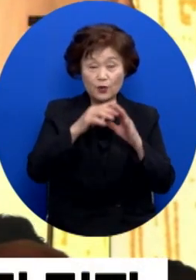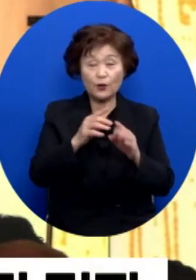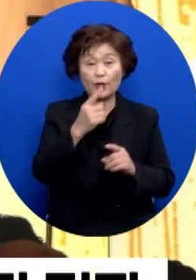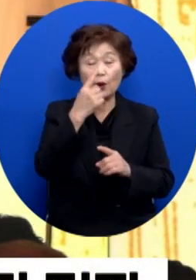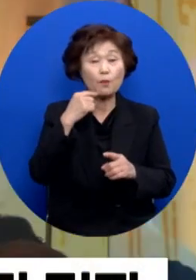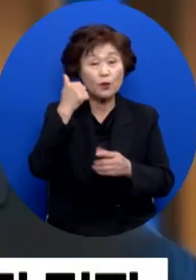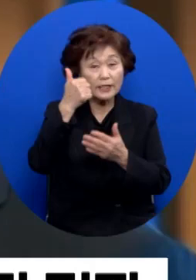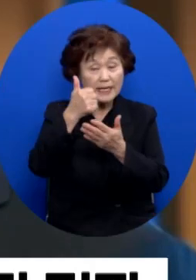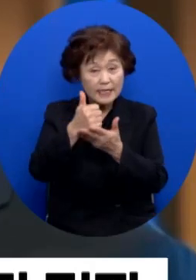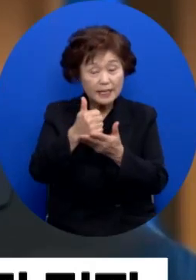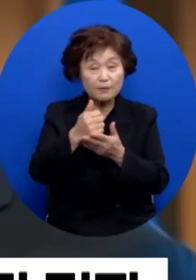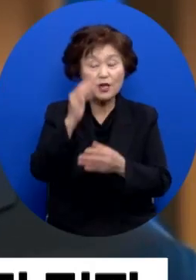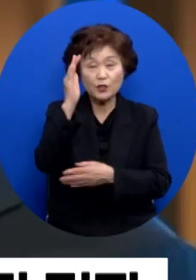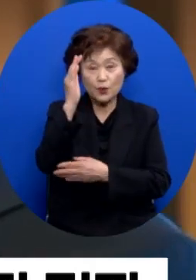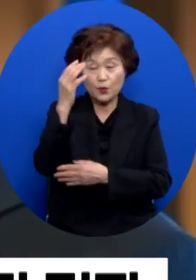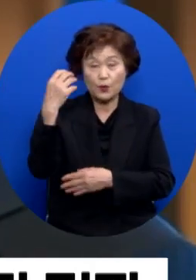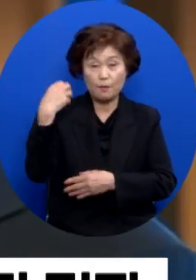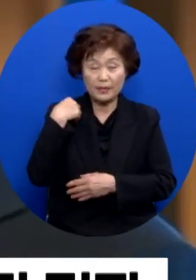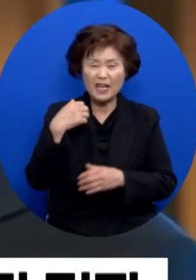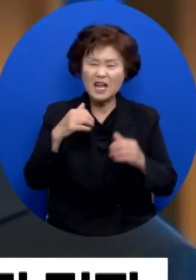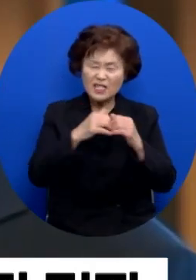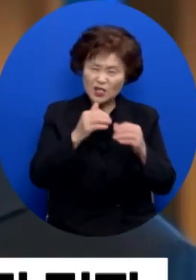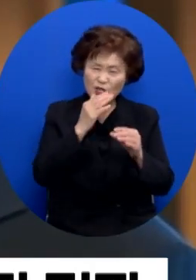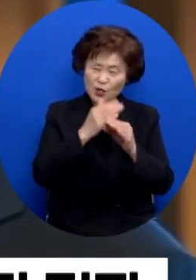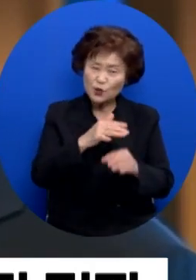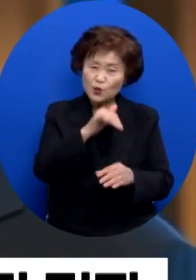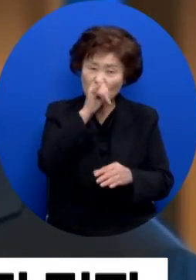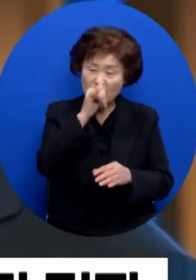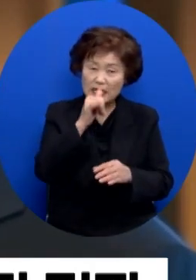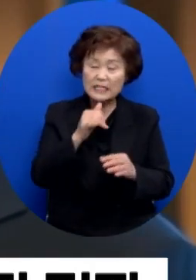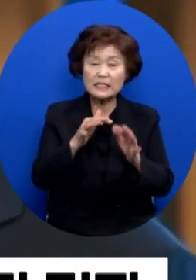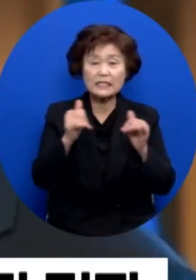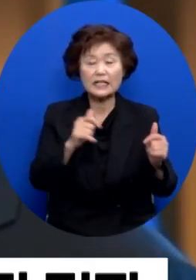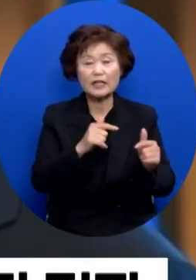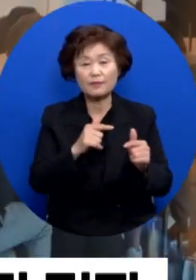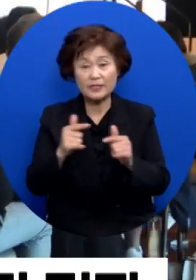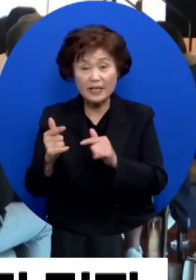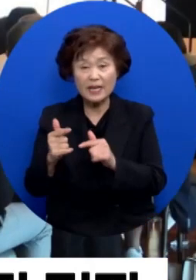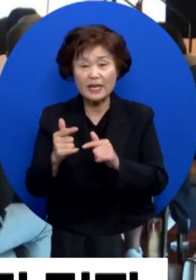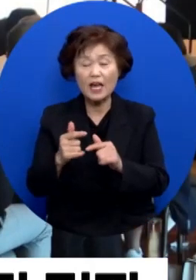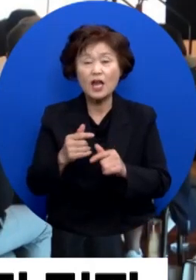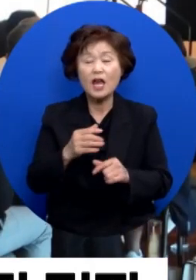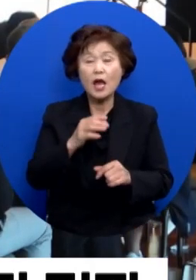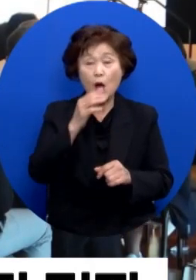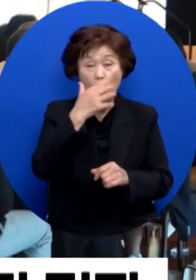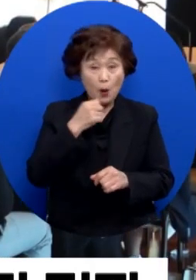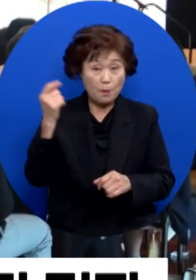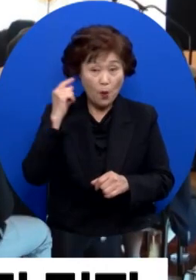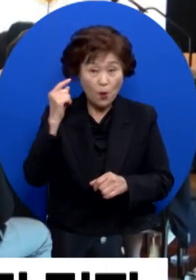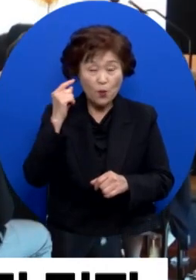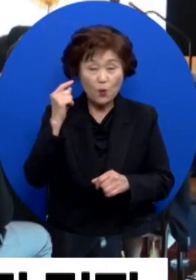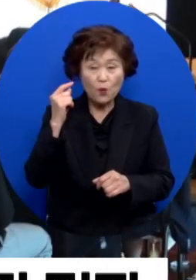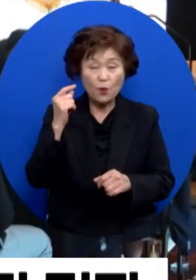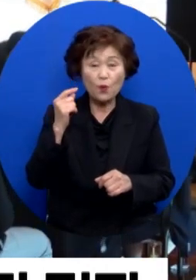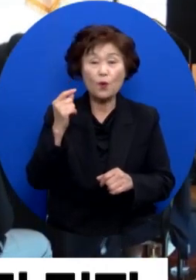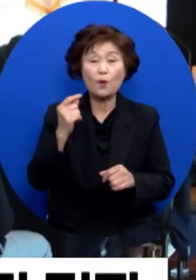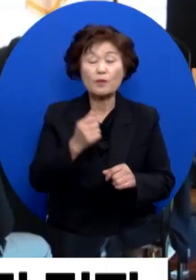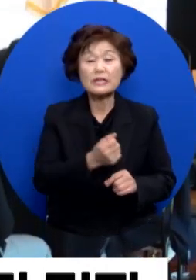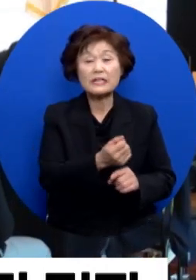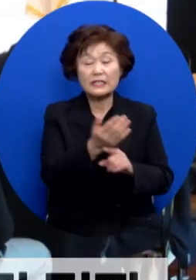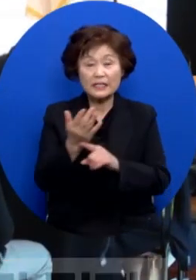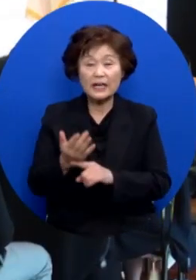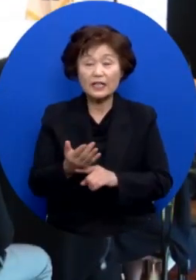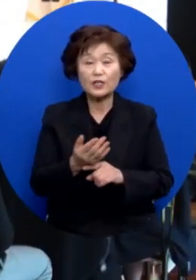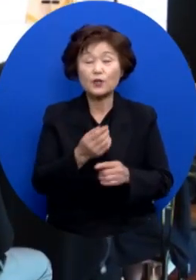설교자로 나서 전쟁으로 신음하고 있는 지구촌에 상은을 치유하는 순전한 복음과 부흥의 종소리가 울려퍼지도록